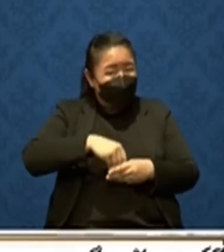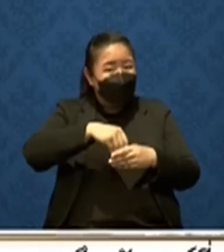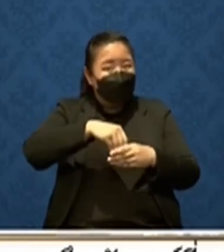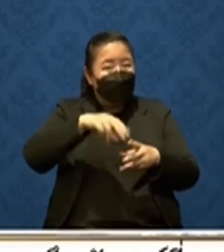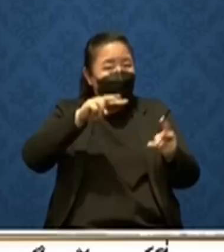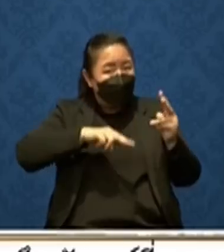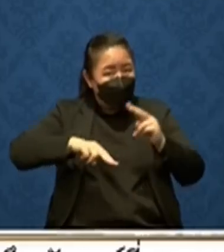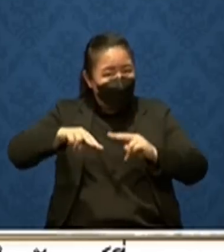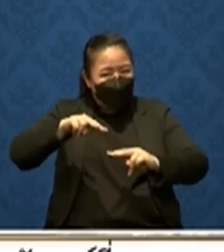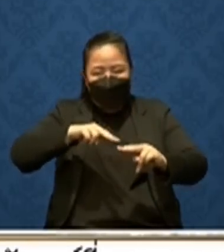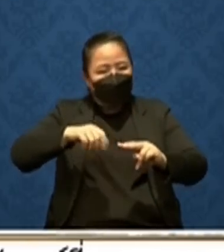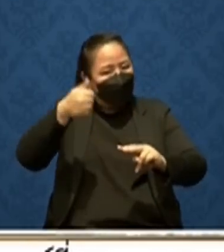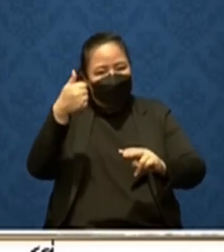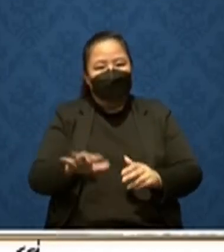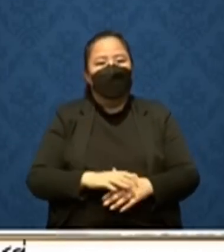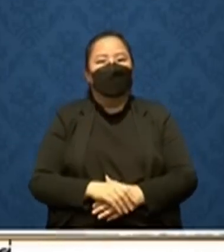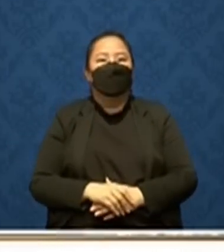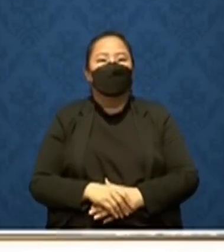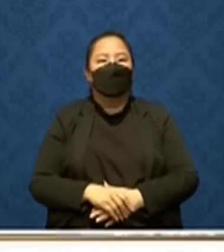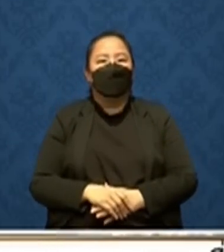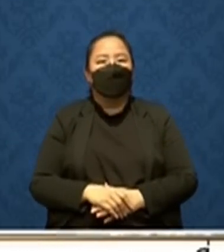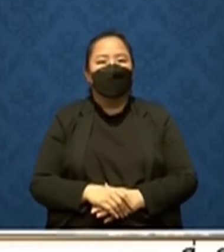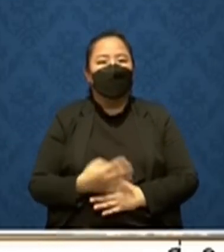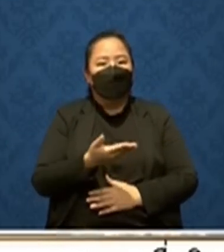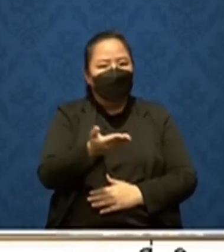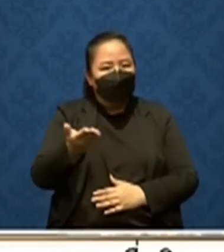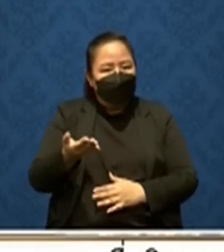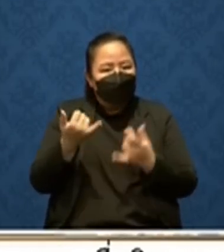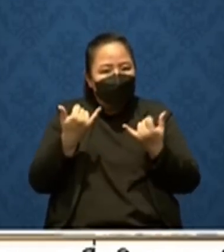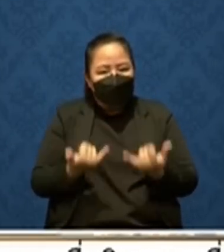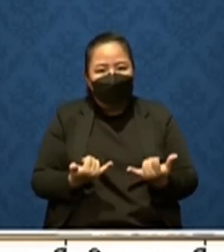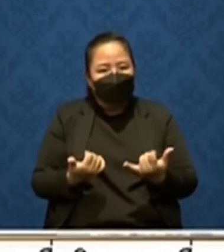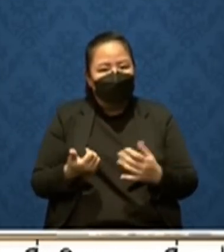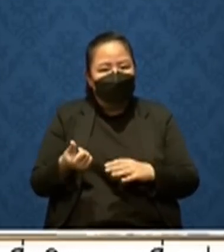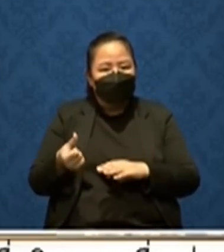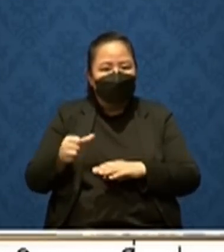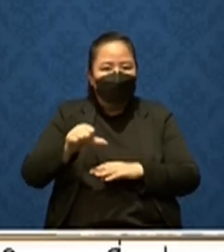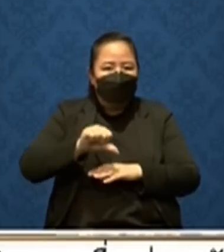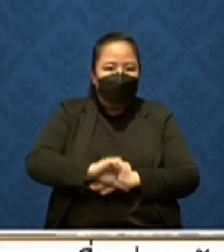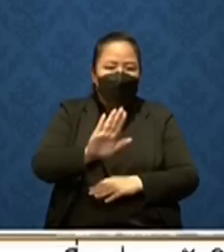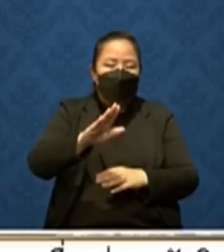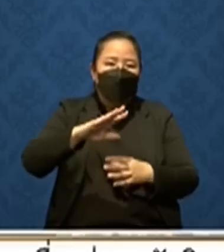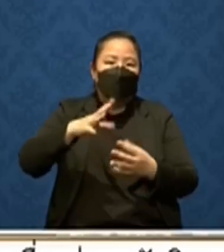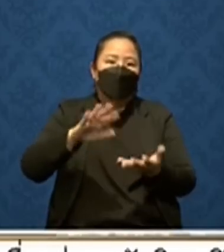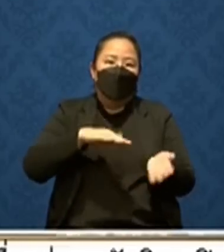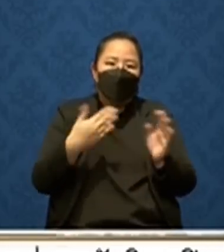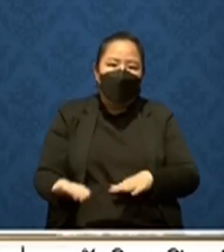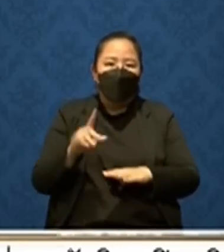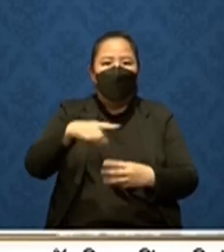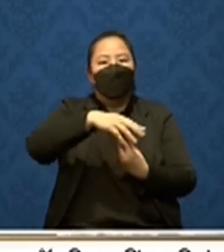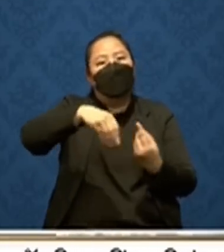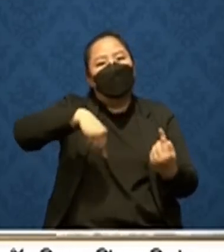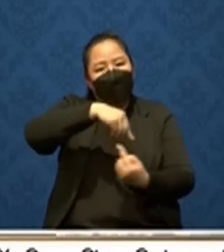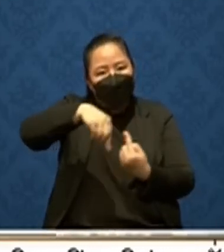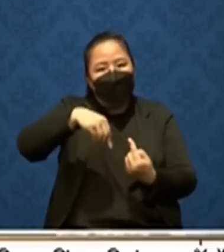ต่อไปอีกไม่ได้ทำไม่ทันครับความพังพินาศความล้มเหลวทางด้านเศรษฐกิจก็